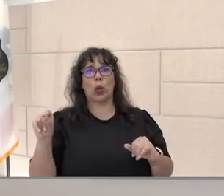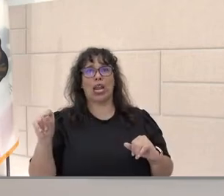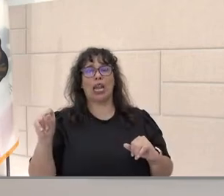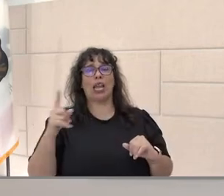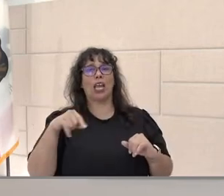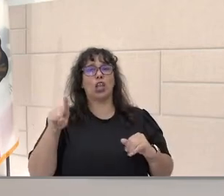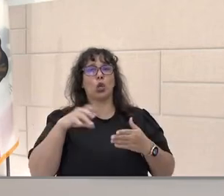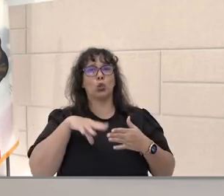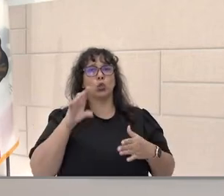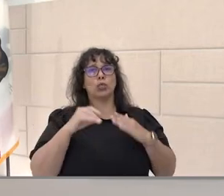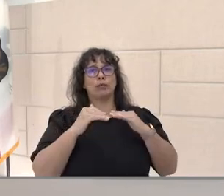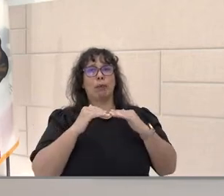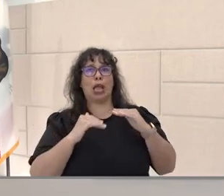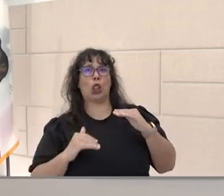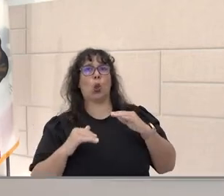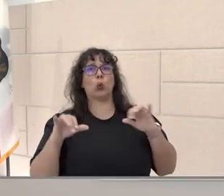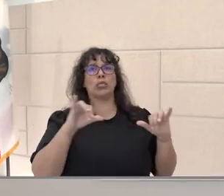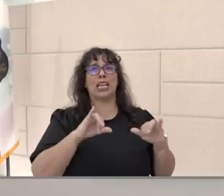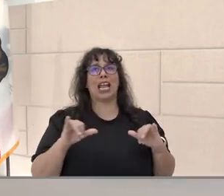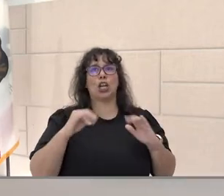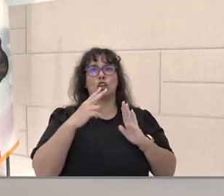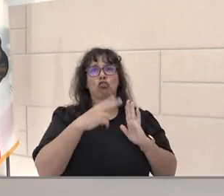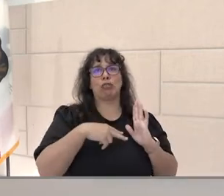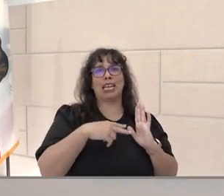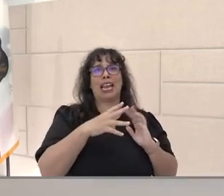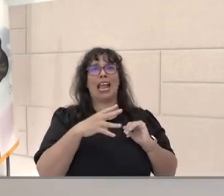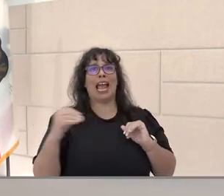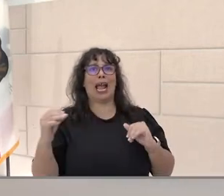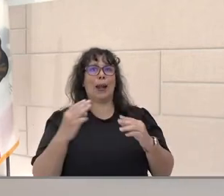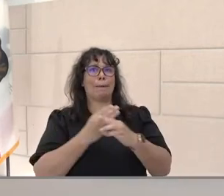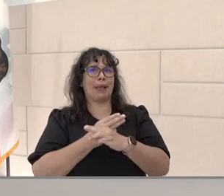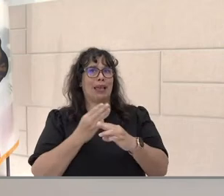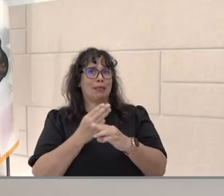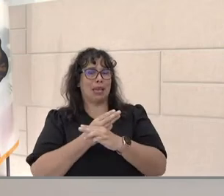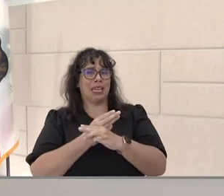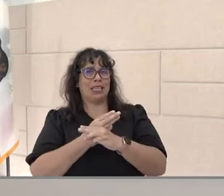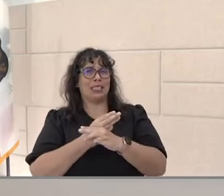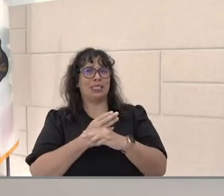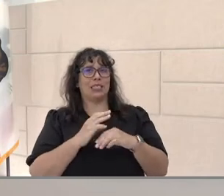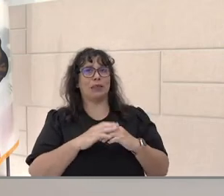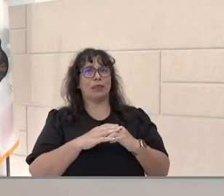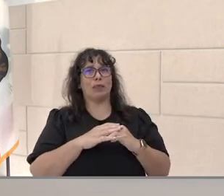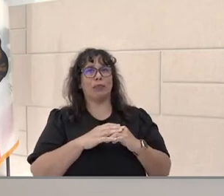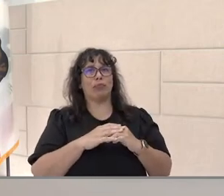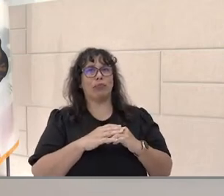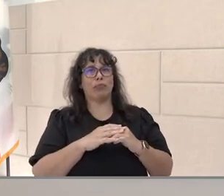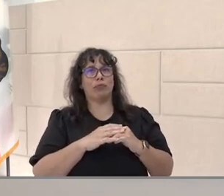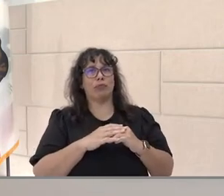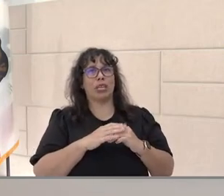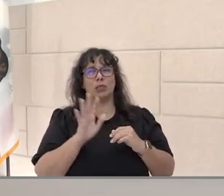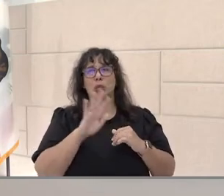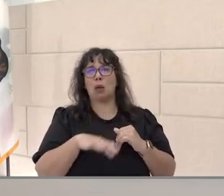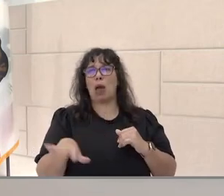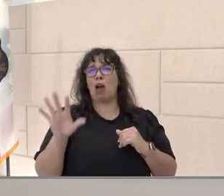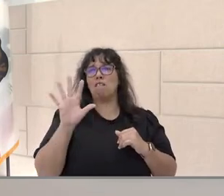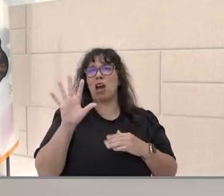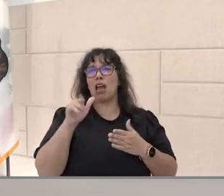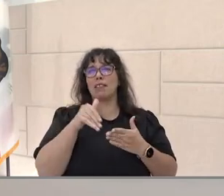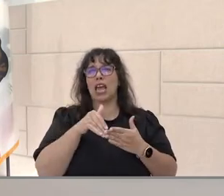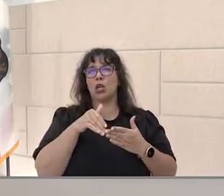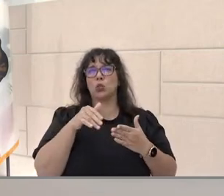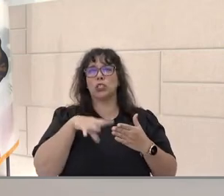ម្មតាសិស្សនឹងគឺទទួលពិន្ទុទាបក្នុងការអាននិងគណិតវិទ្យាមាន